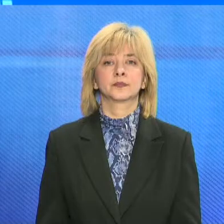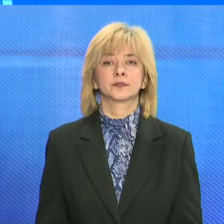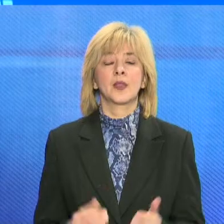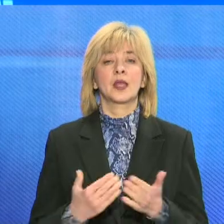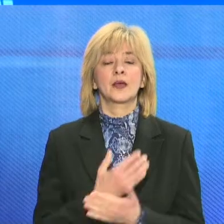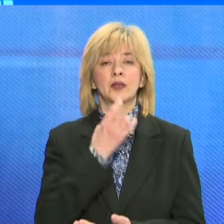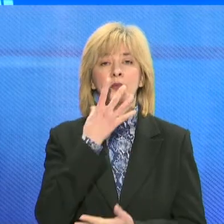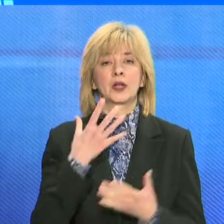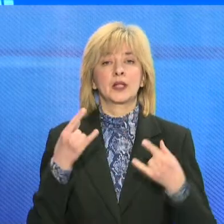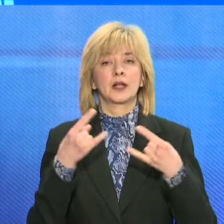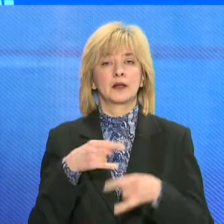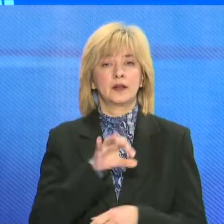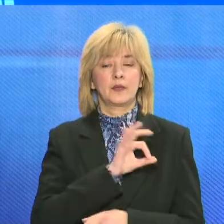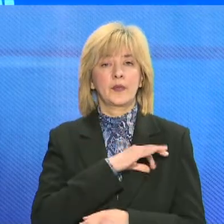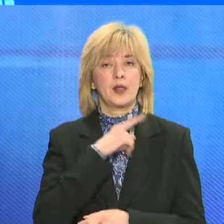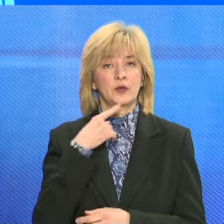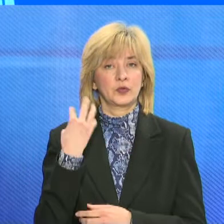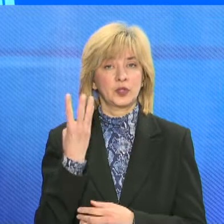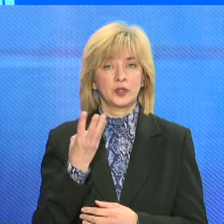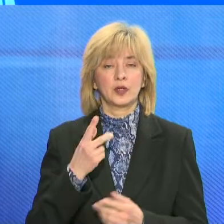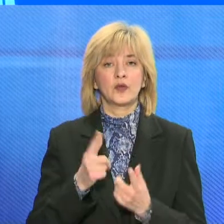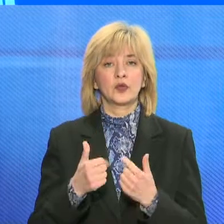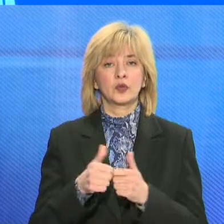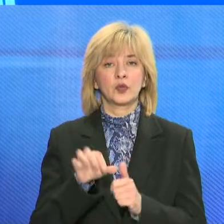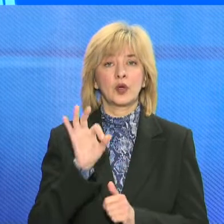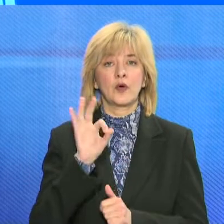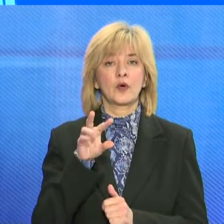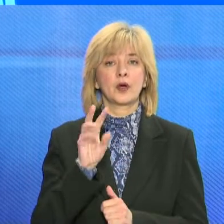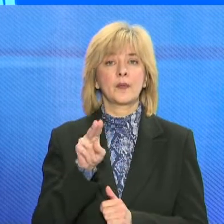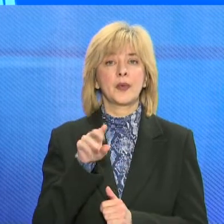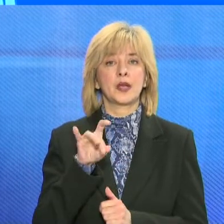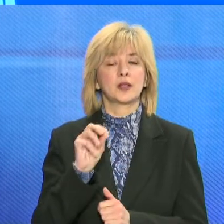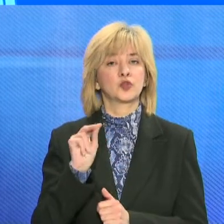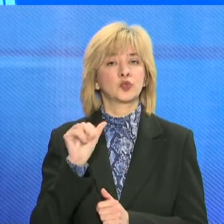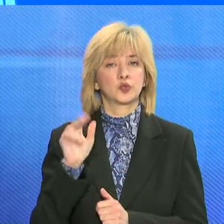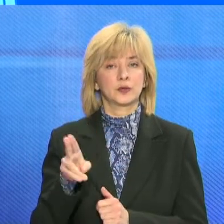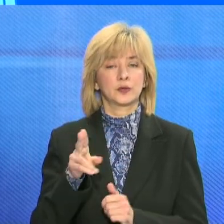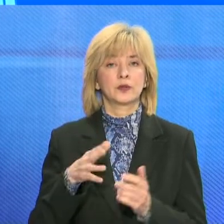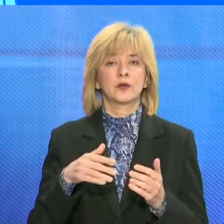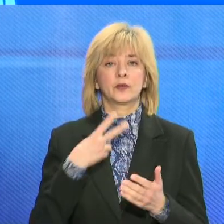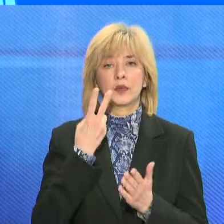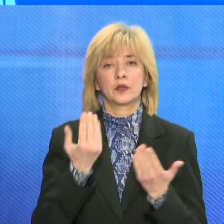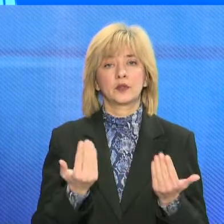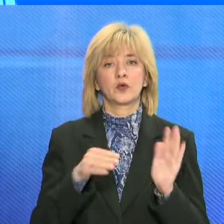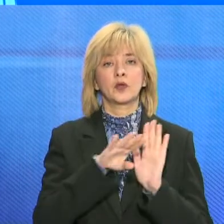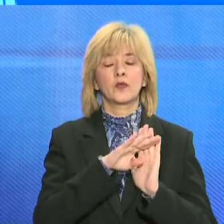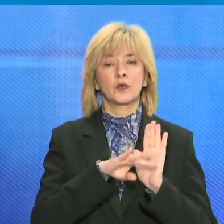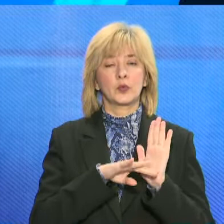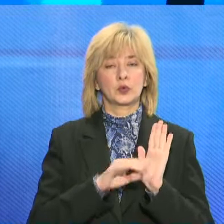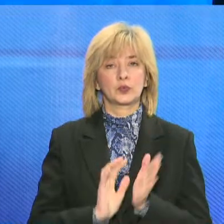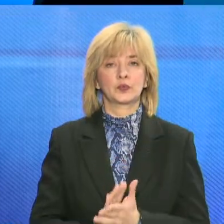Новини прийомлення на телеканалі «Білорусь 4 Гродно». У студії Ольга Пілянчук. Вітаю вас і глядіть сьогодні у випуску.